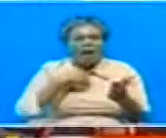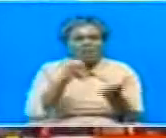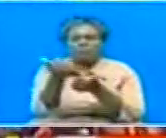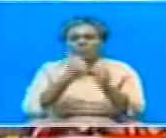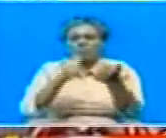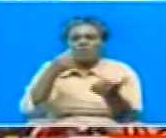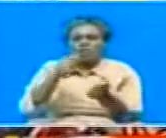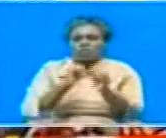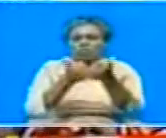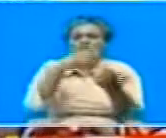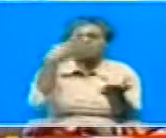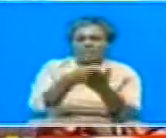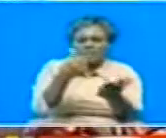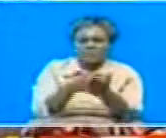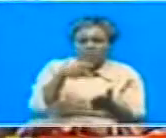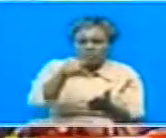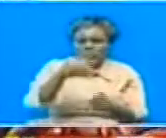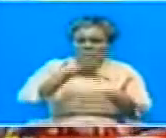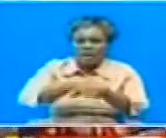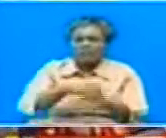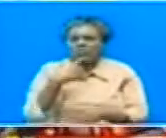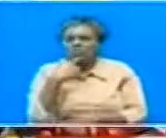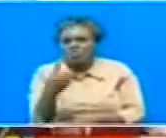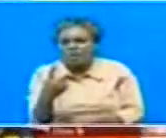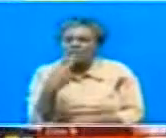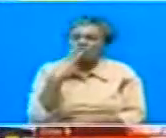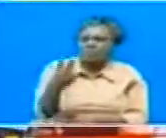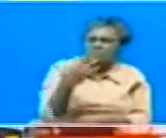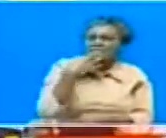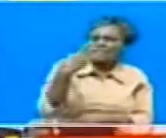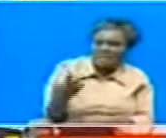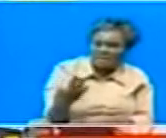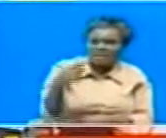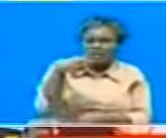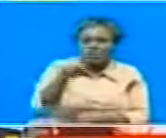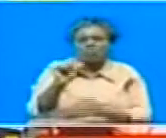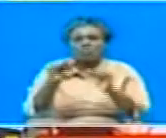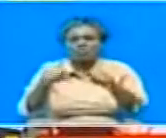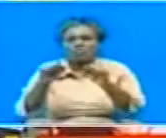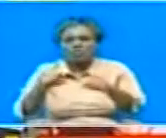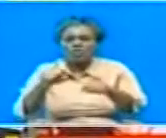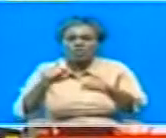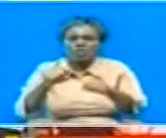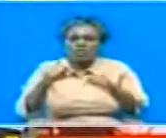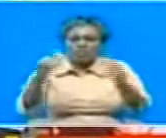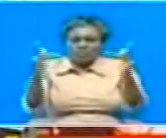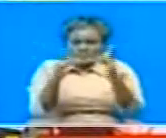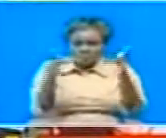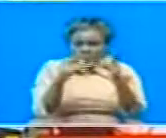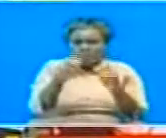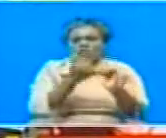Sport Pesa. Unaweza weka beti yako ya 100, ya 200, ya 300. Tuko na ile pale kwenye mtandao, unaweza enda